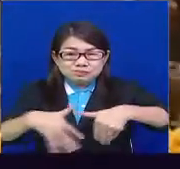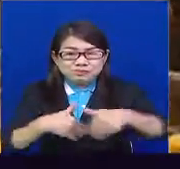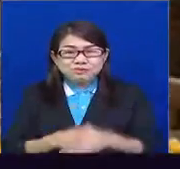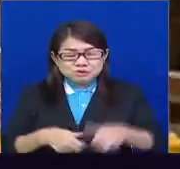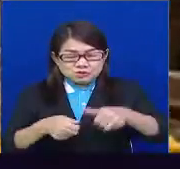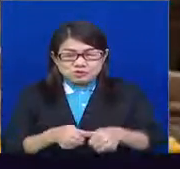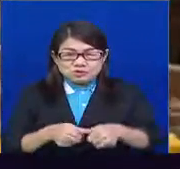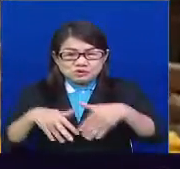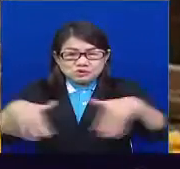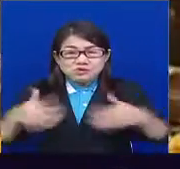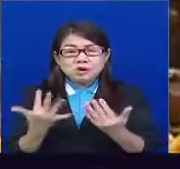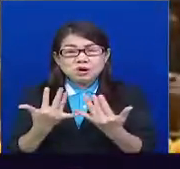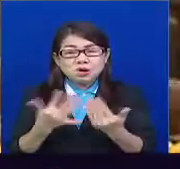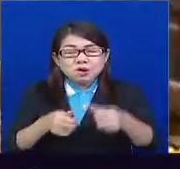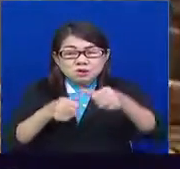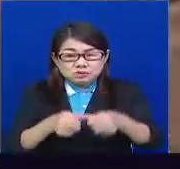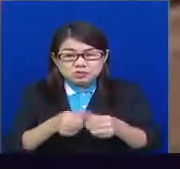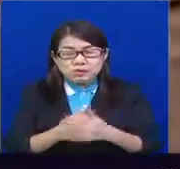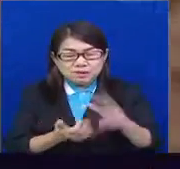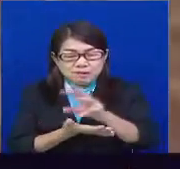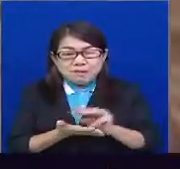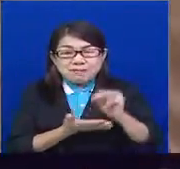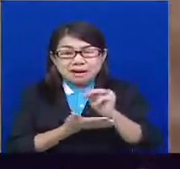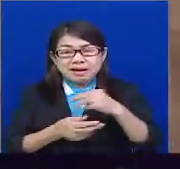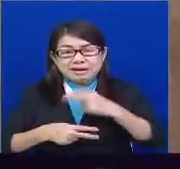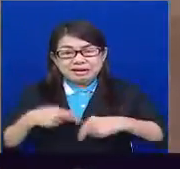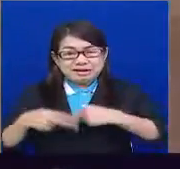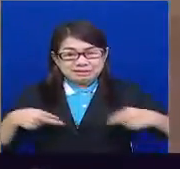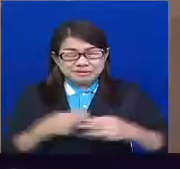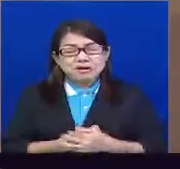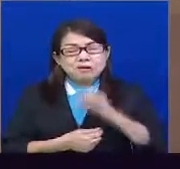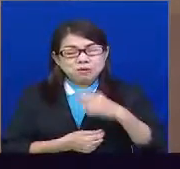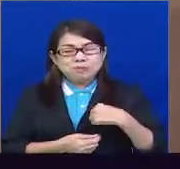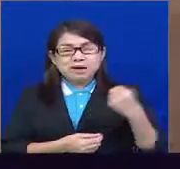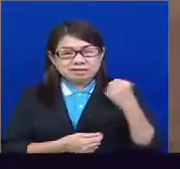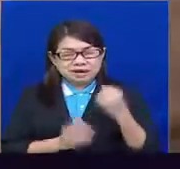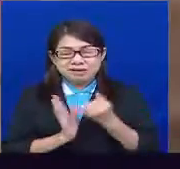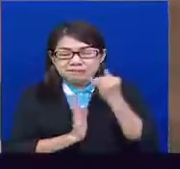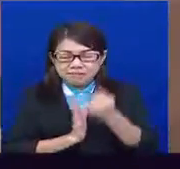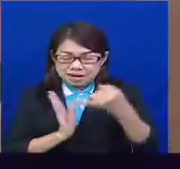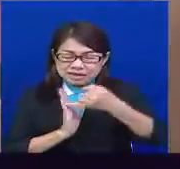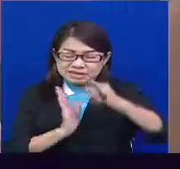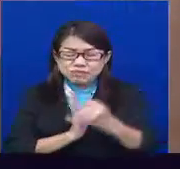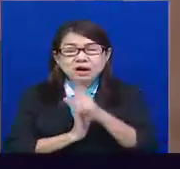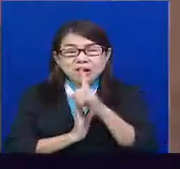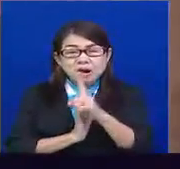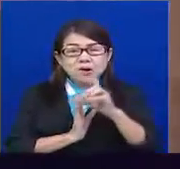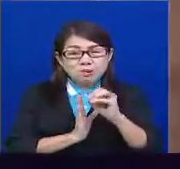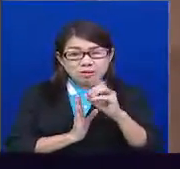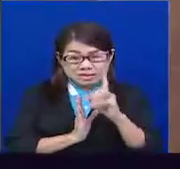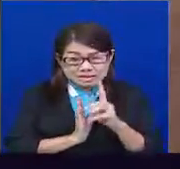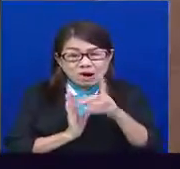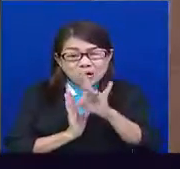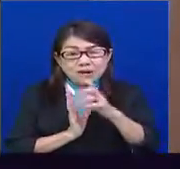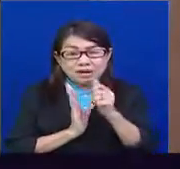พรรษามหาวิทยาลัยราชภัฏร้อยเอ็ดนะคะว่าตั้งใจที่จะเดินทางมาจังหวัดร้อยเอ็ดเพราะว่าเป็นภาระหน้าที่ที่จะต้องทำให้